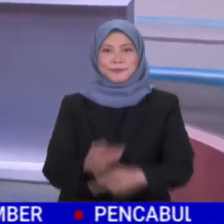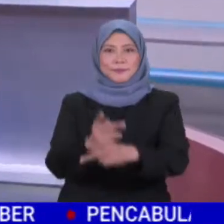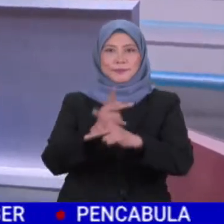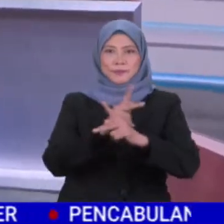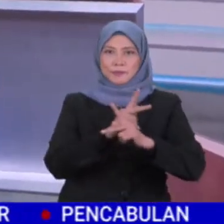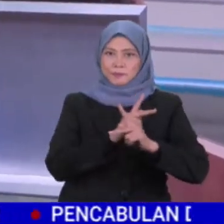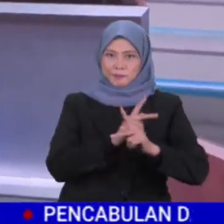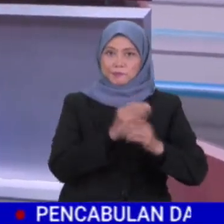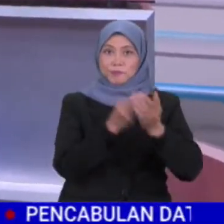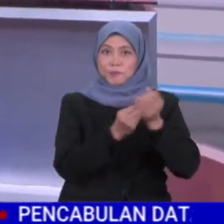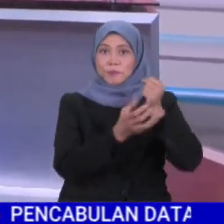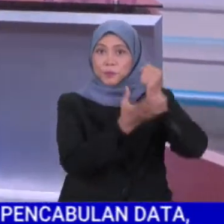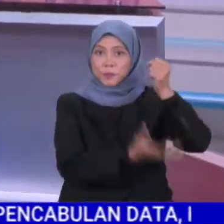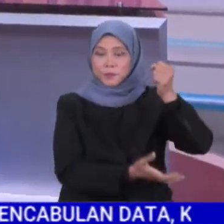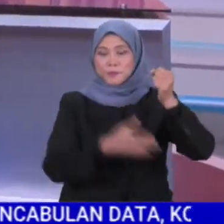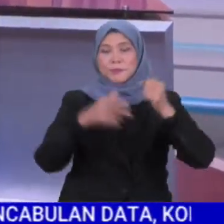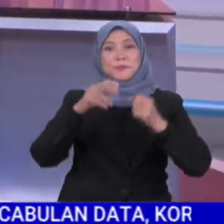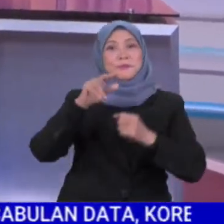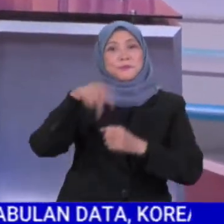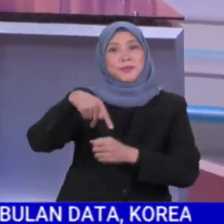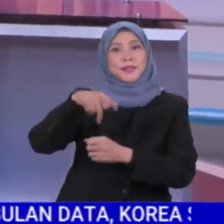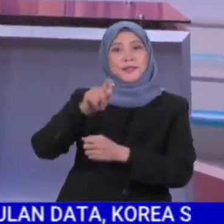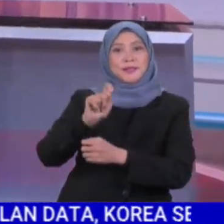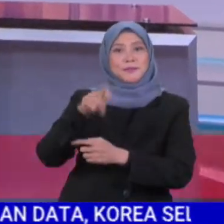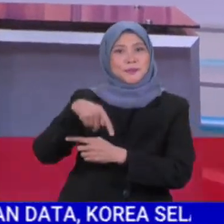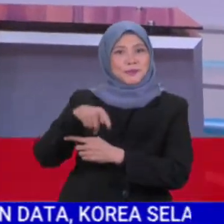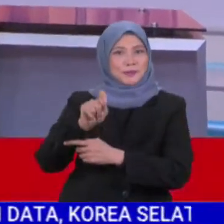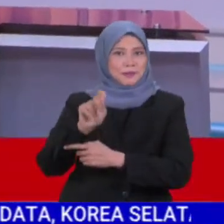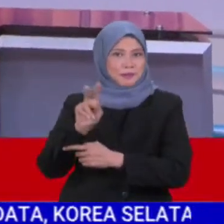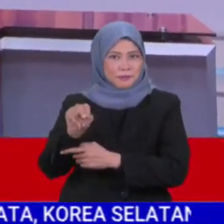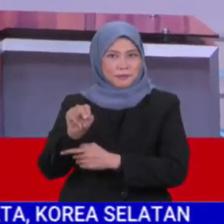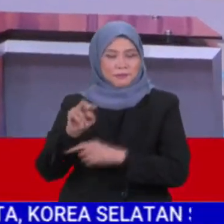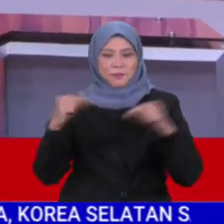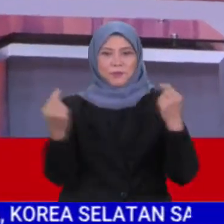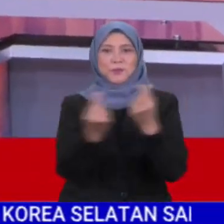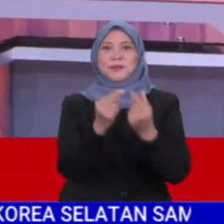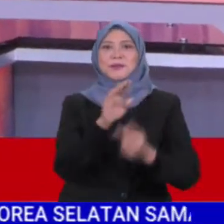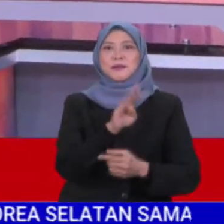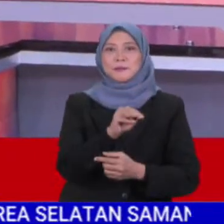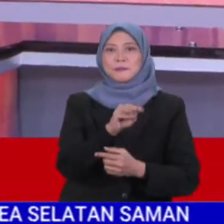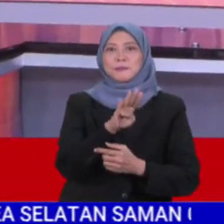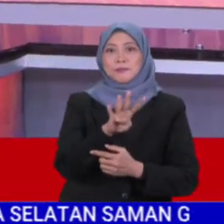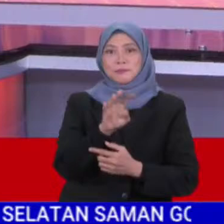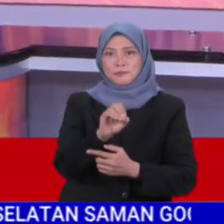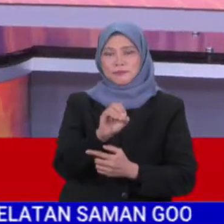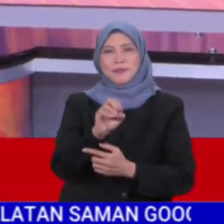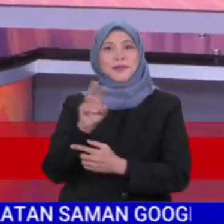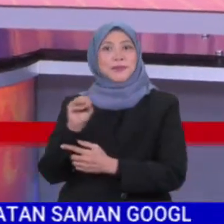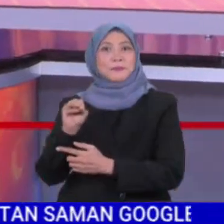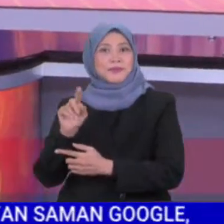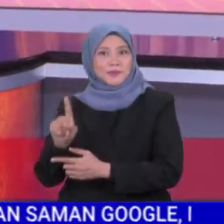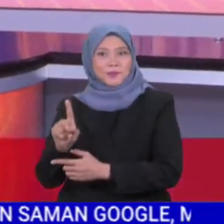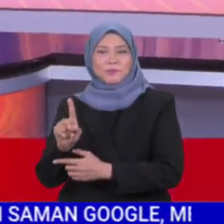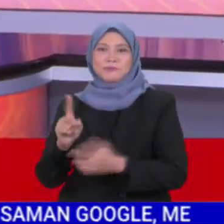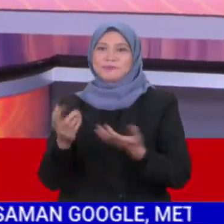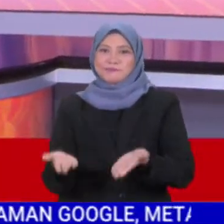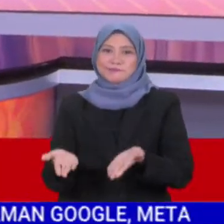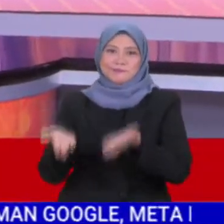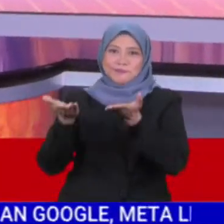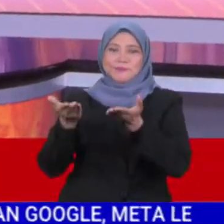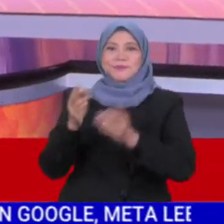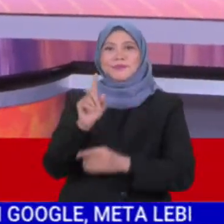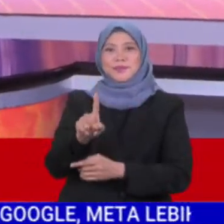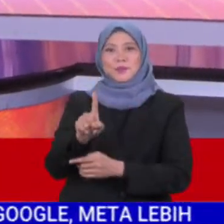Pinjaman Perbadanan Tabung Pendidikan Tinggi Nasional PTPTN kepada golongan M40 kategori M1 dinaikkan